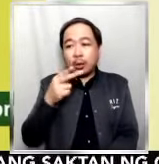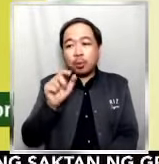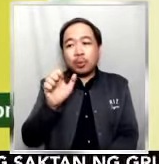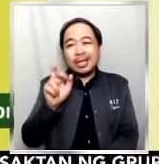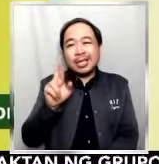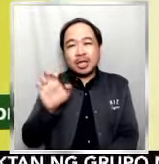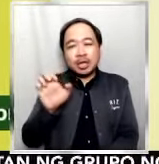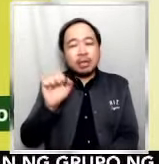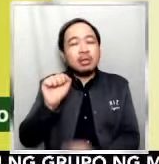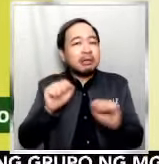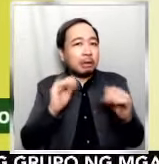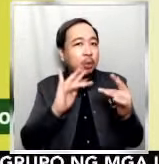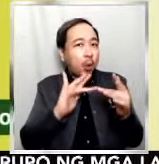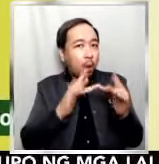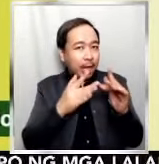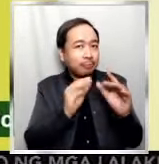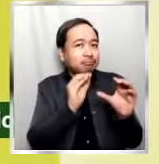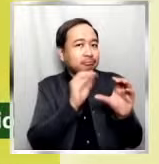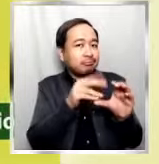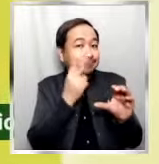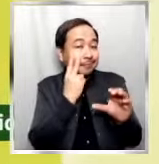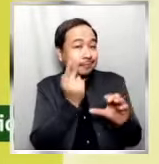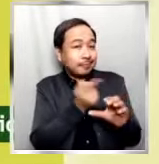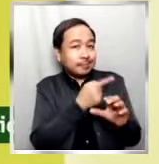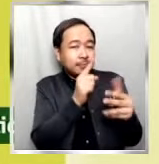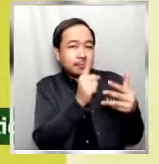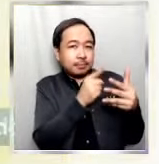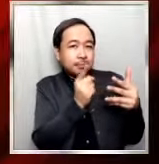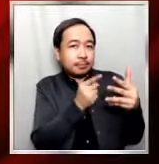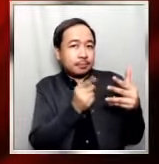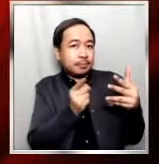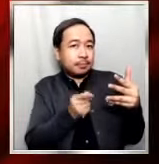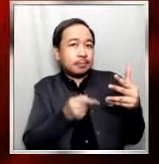Shopee, Zalora at Mega Mart.